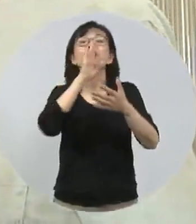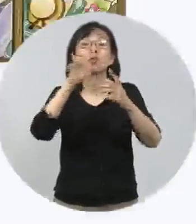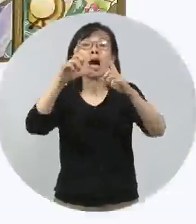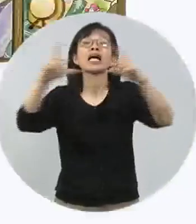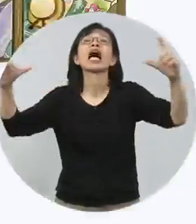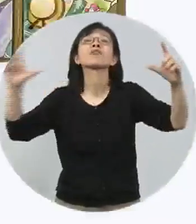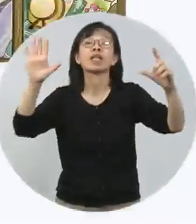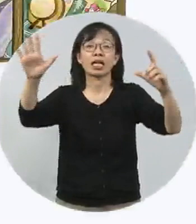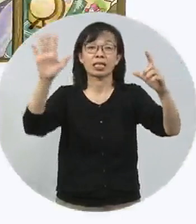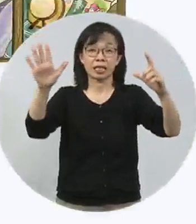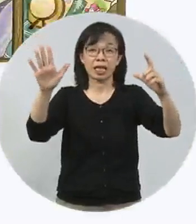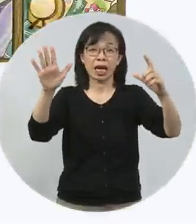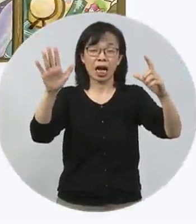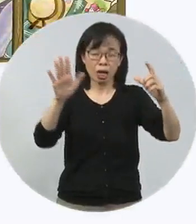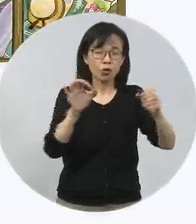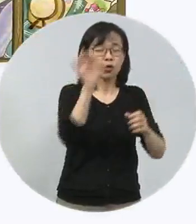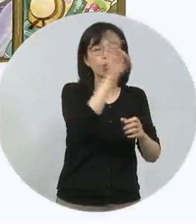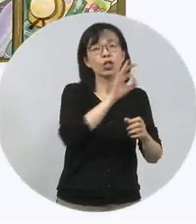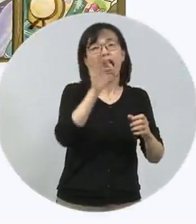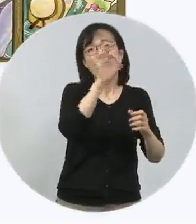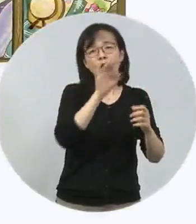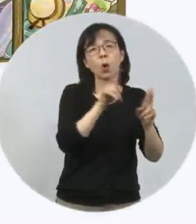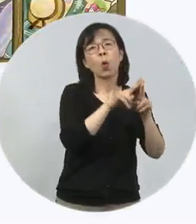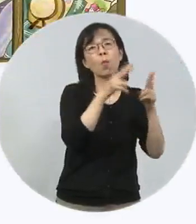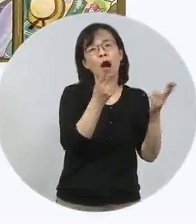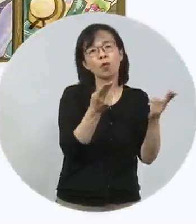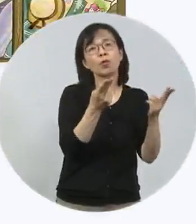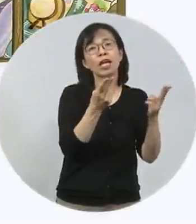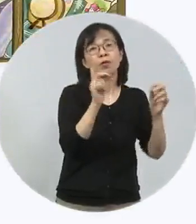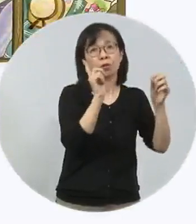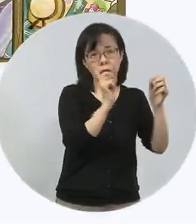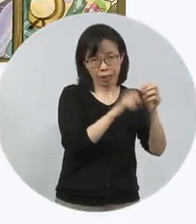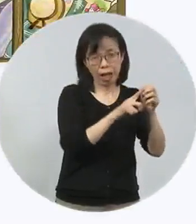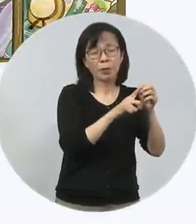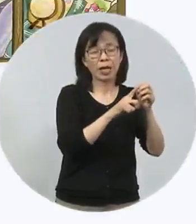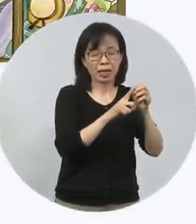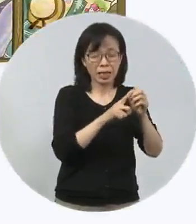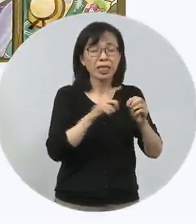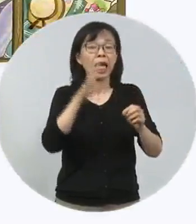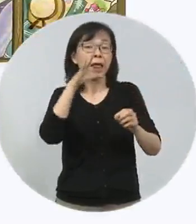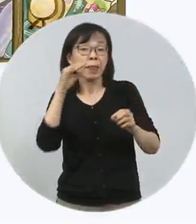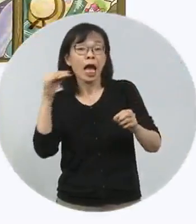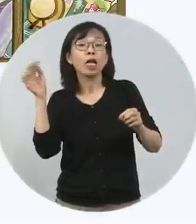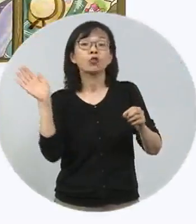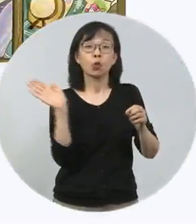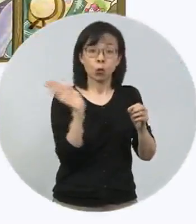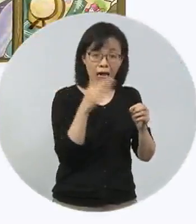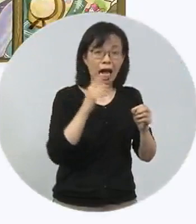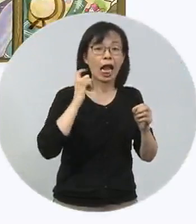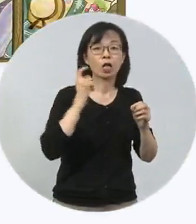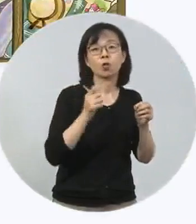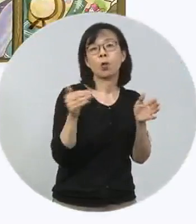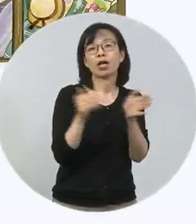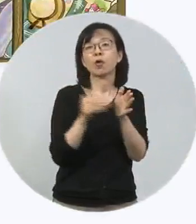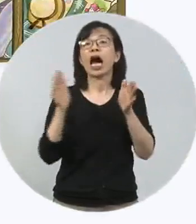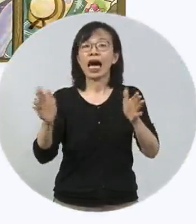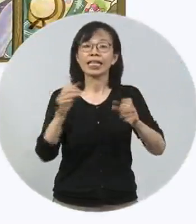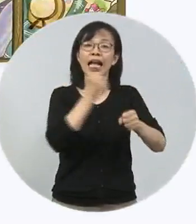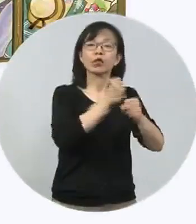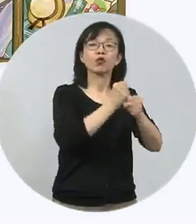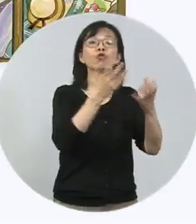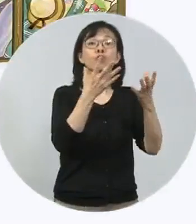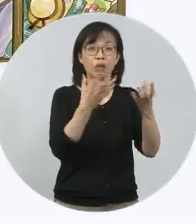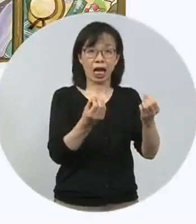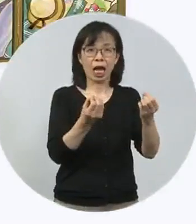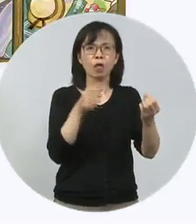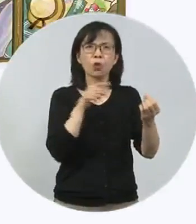して、観光パンフレットとしてこの鳥観図は大正から昭和によく作られておりまして、そういったものは